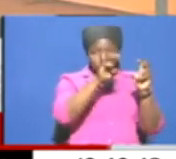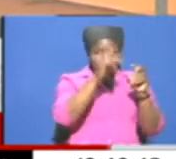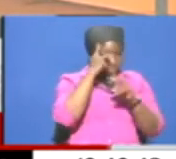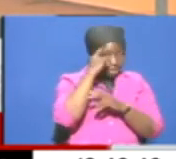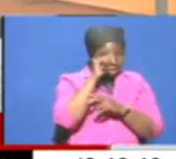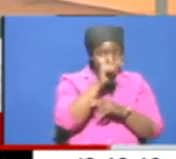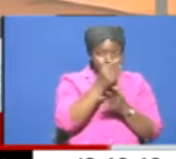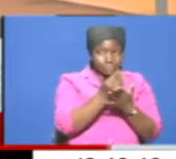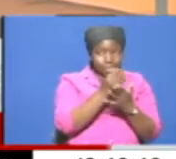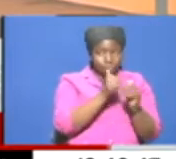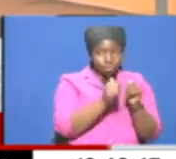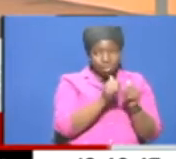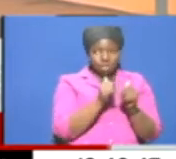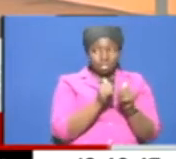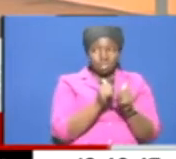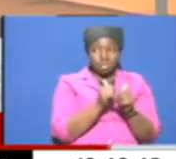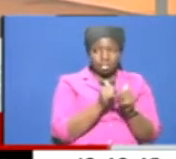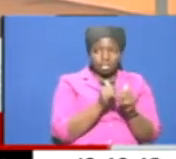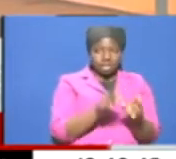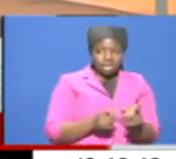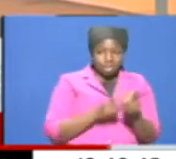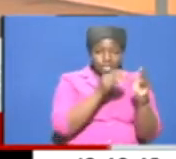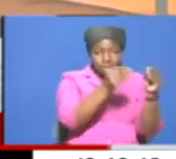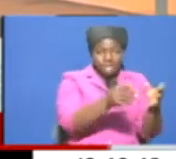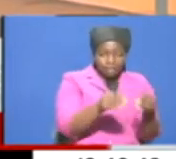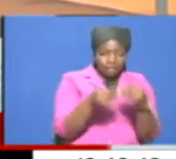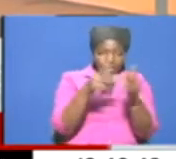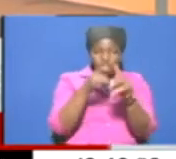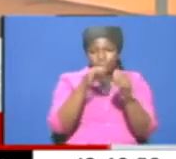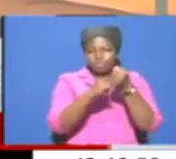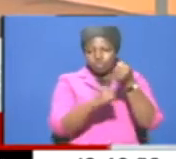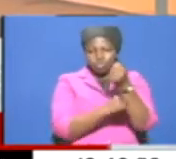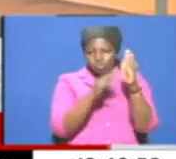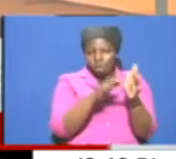huwa zinapokezwa ama kutoka kwa wafadhili inatumika vizuri?